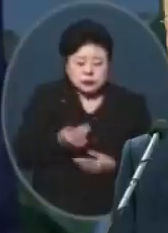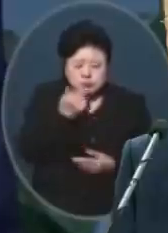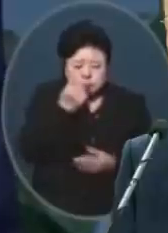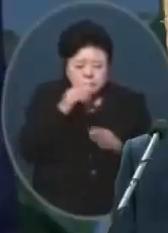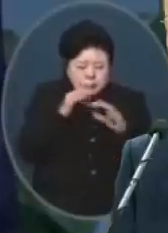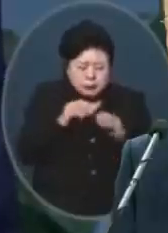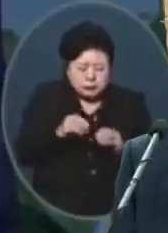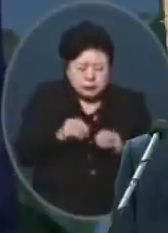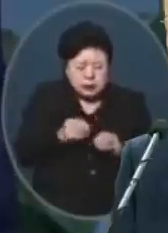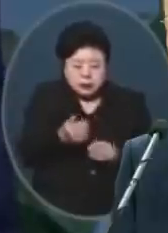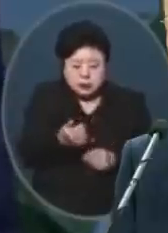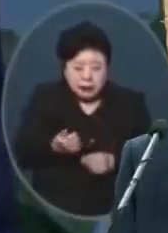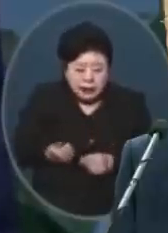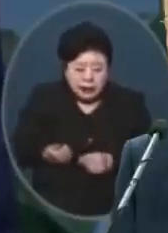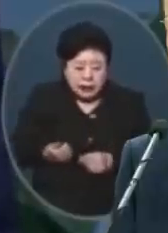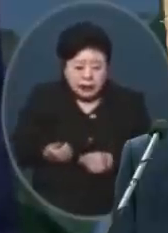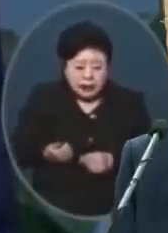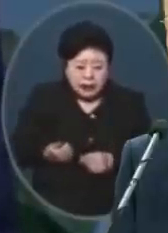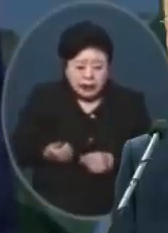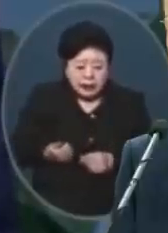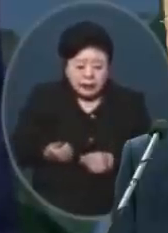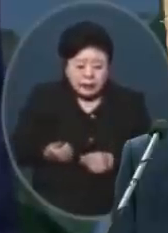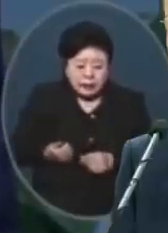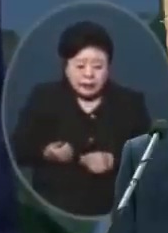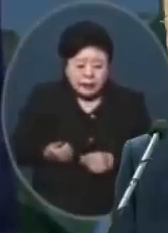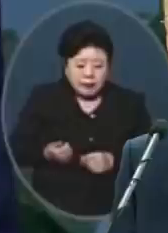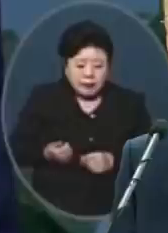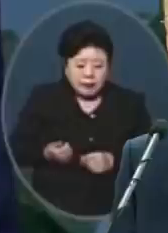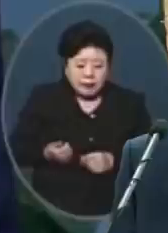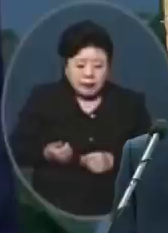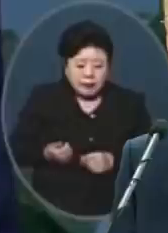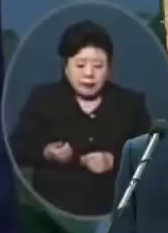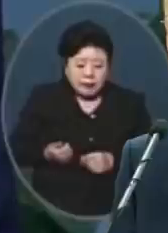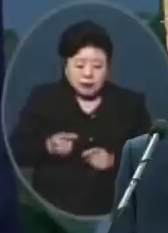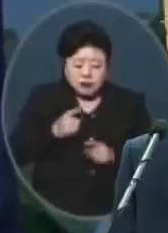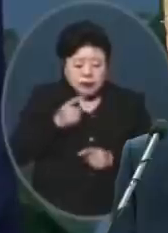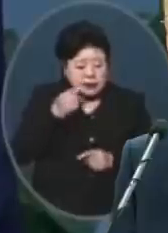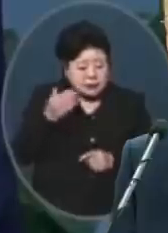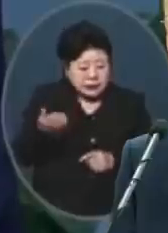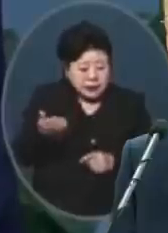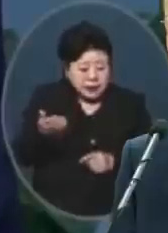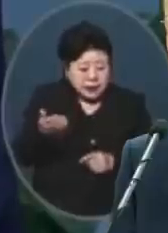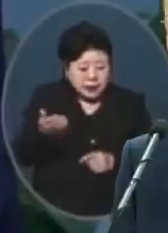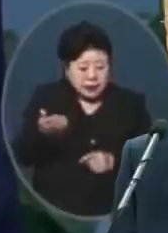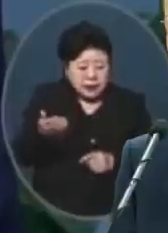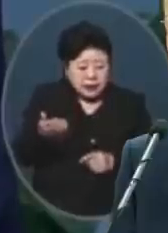숨이 넘어가기 전에 뭐라고 말하셨습니까